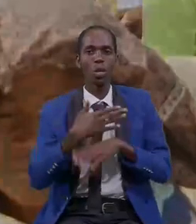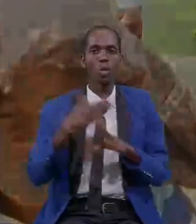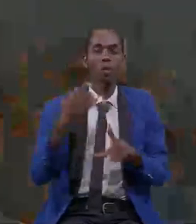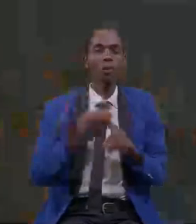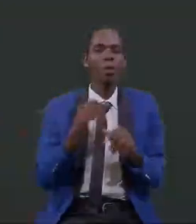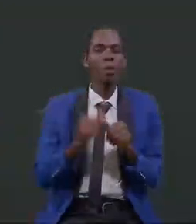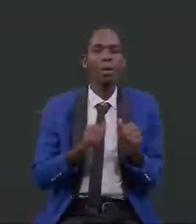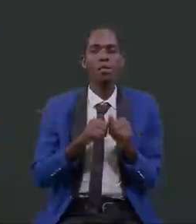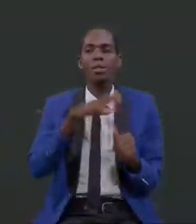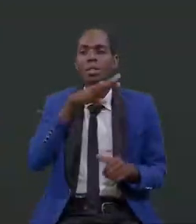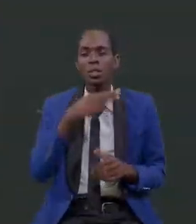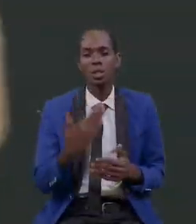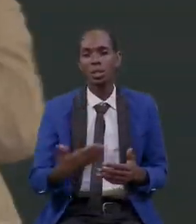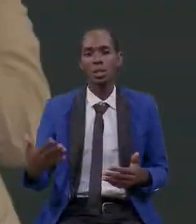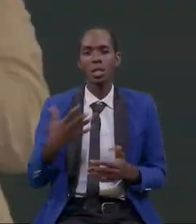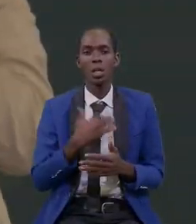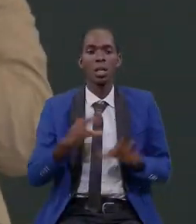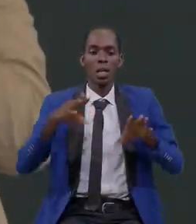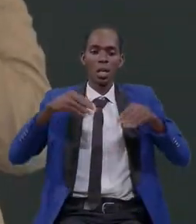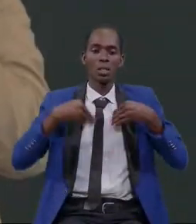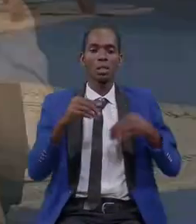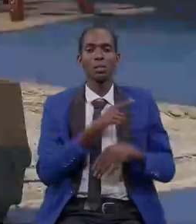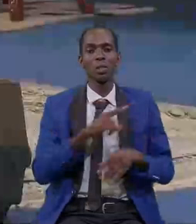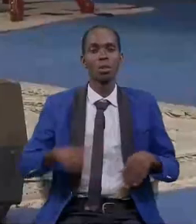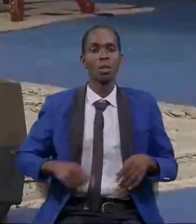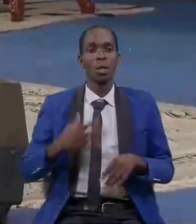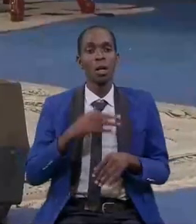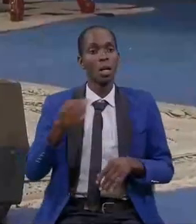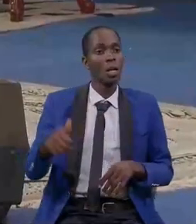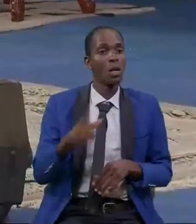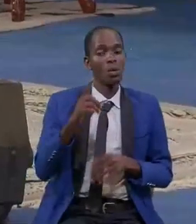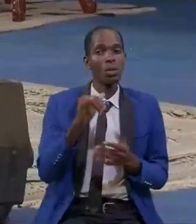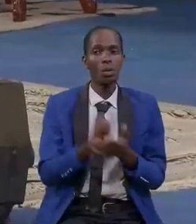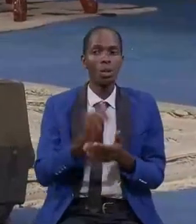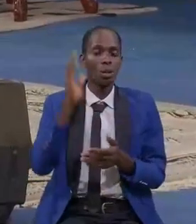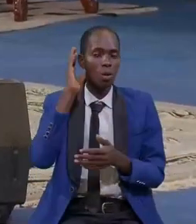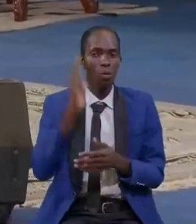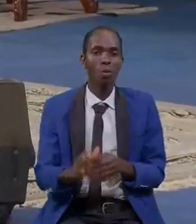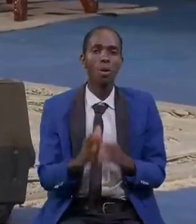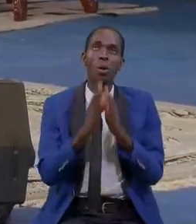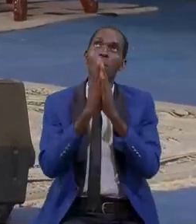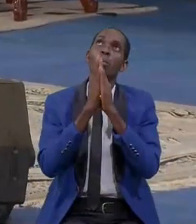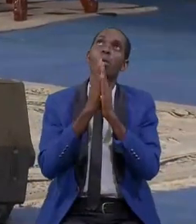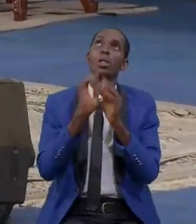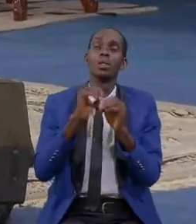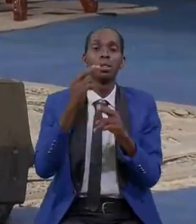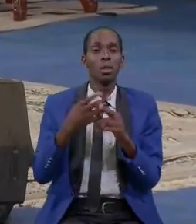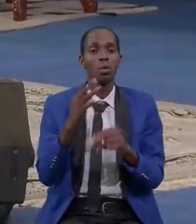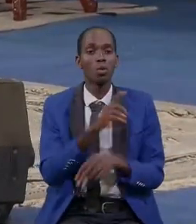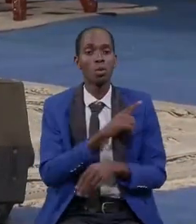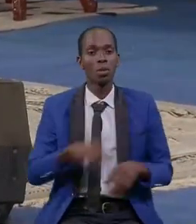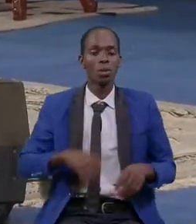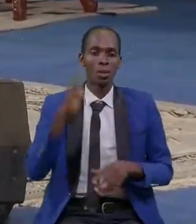et de revenir au Seigneur. Et quiconque invoquera le nom du Seigneur sera